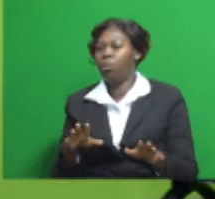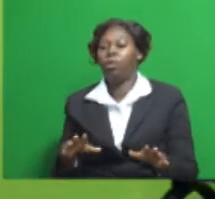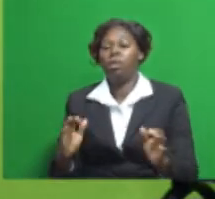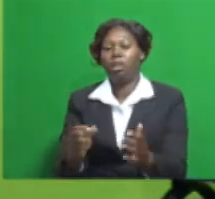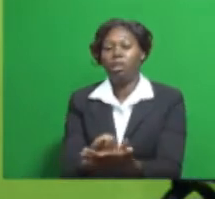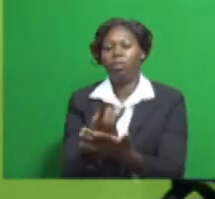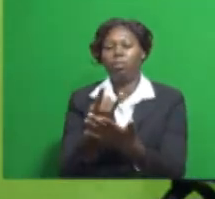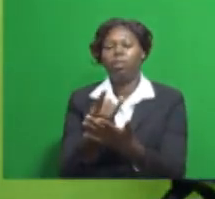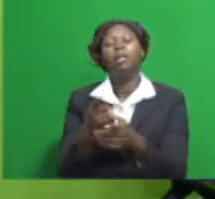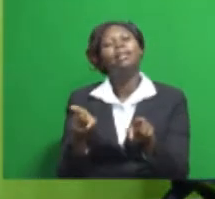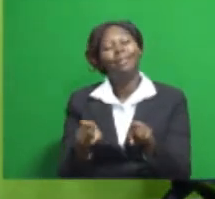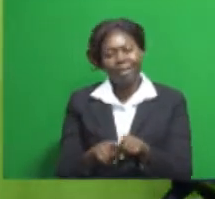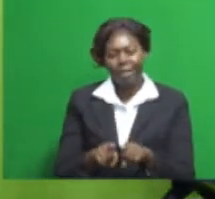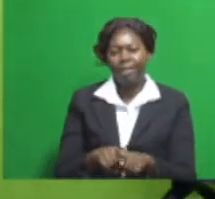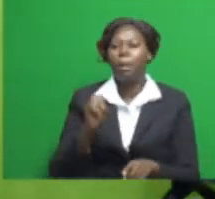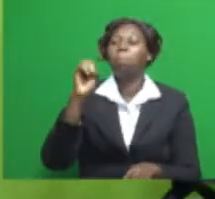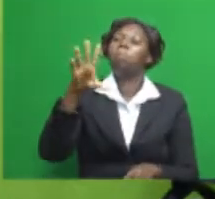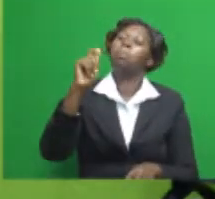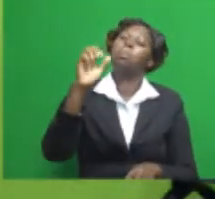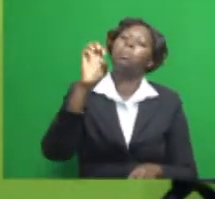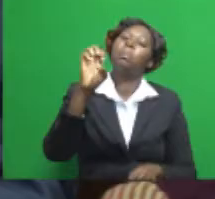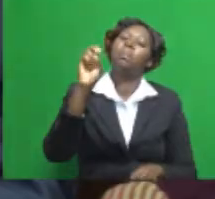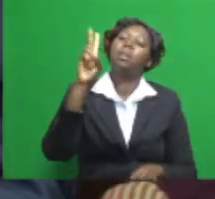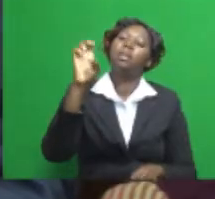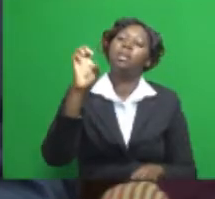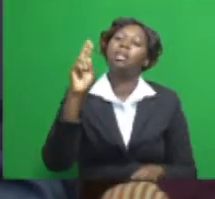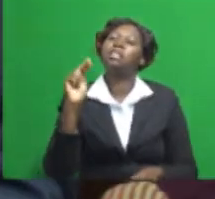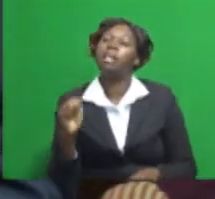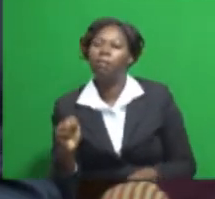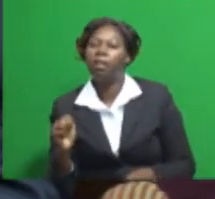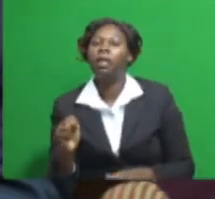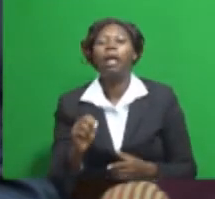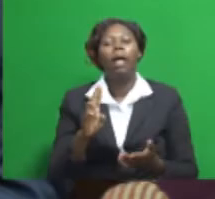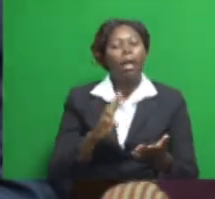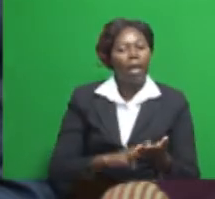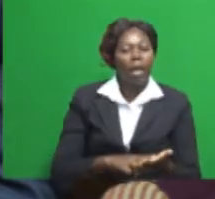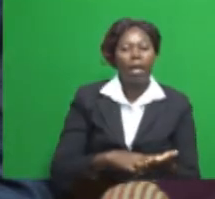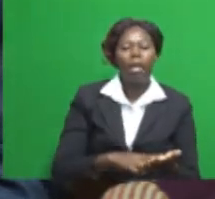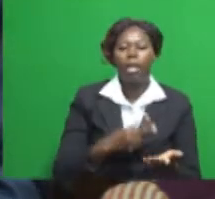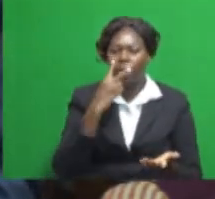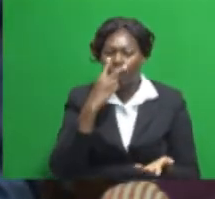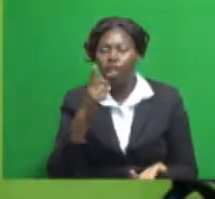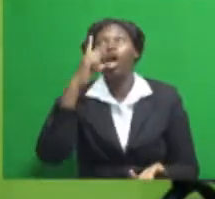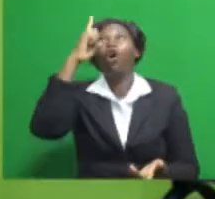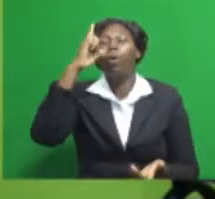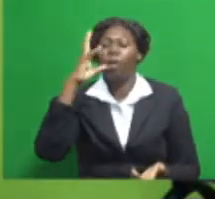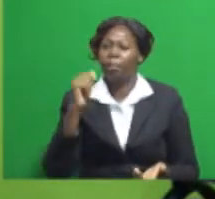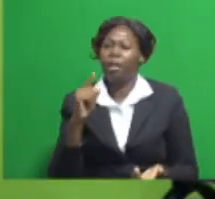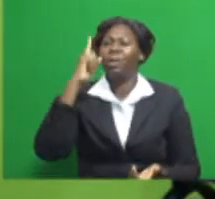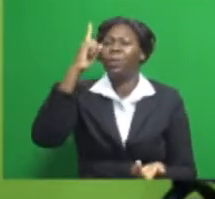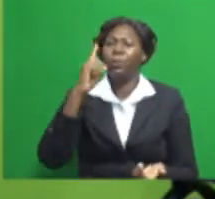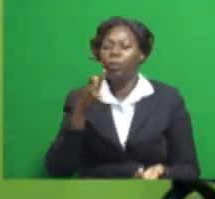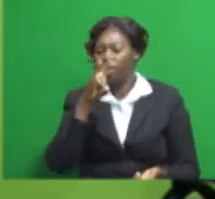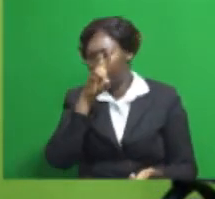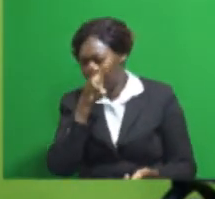kurudyi. Denga rakatoita kunge ravhurwa unzoona tiri kuzviona. But mwari kwakuramba akadii? Akatarisa. Saka izvozvo ndozvimwe